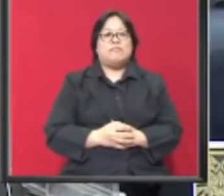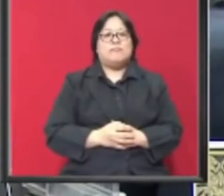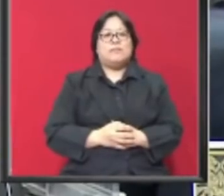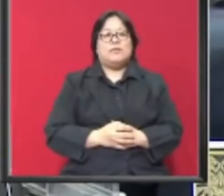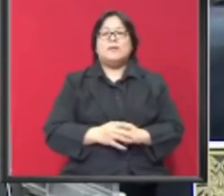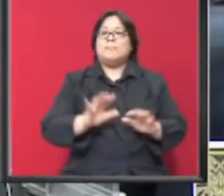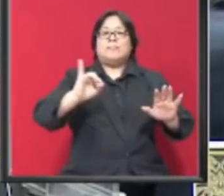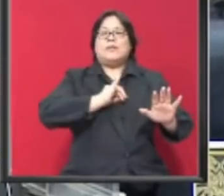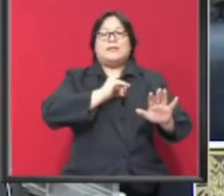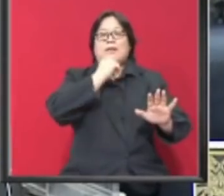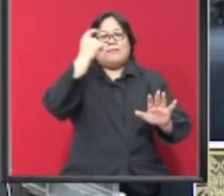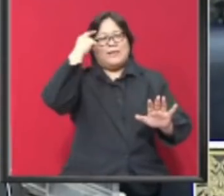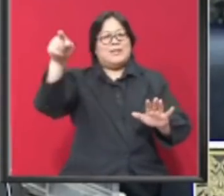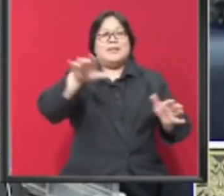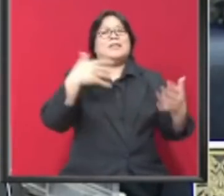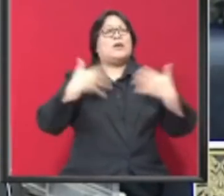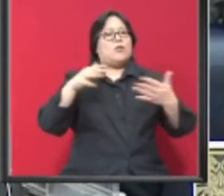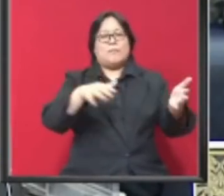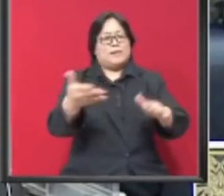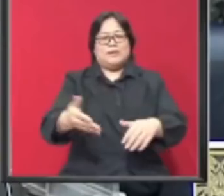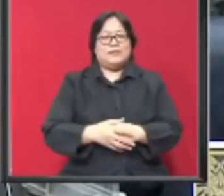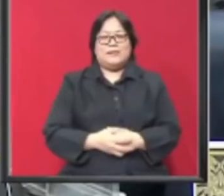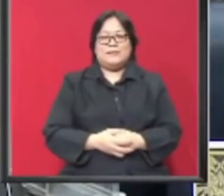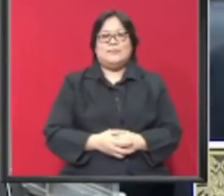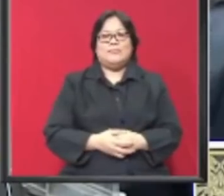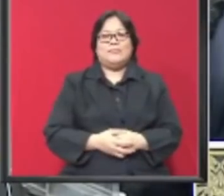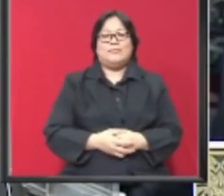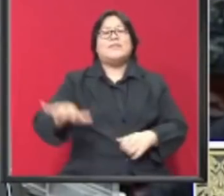Hai saya tak pikir dia takut mati